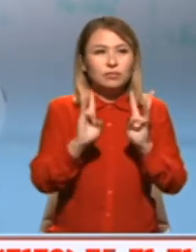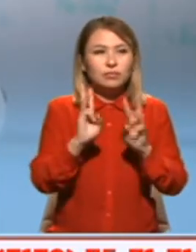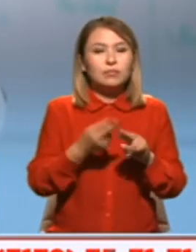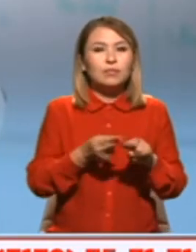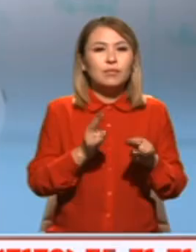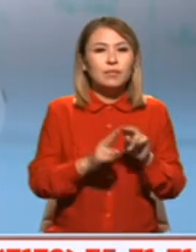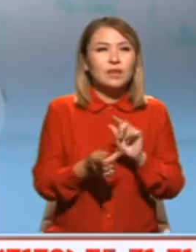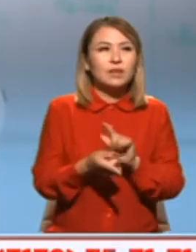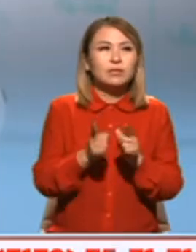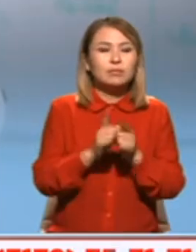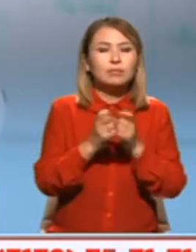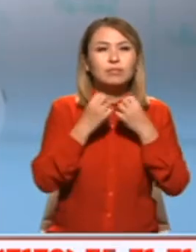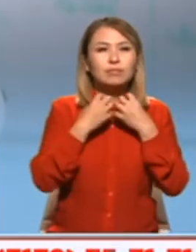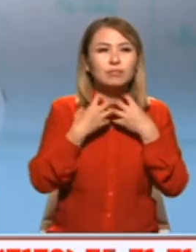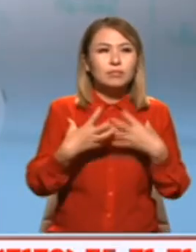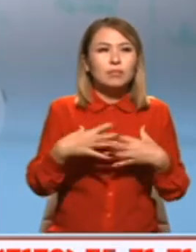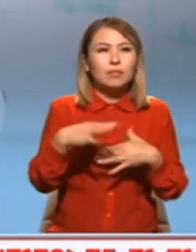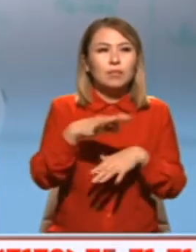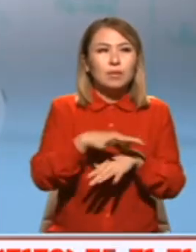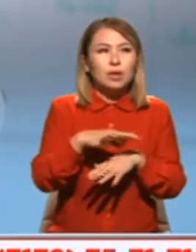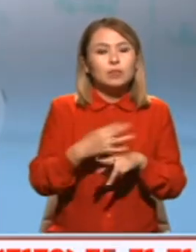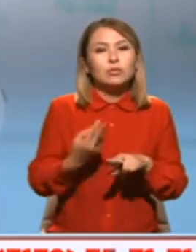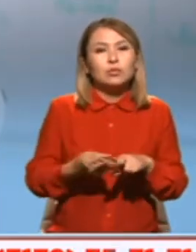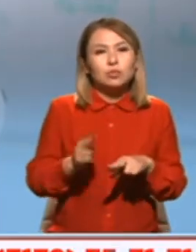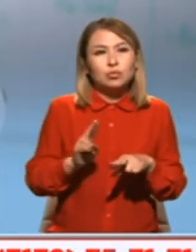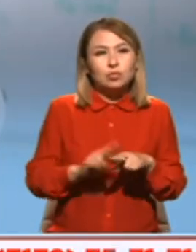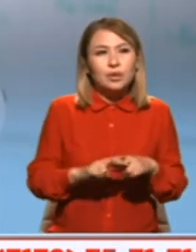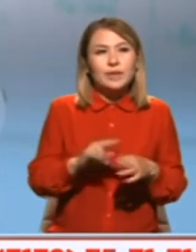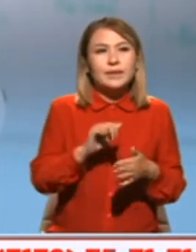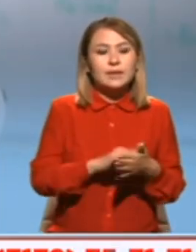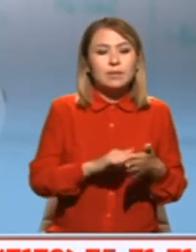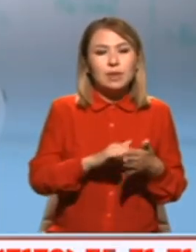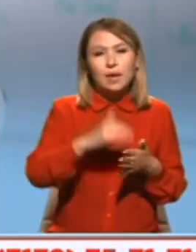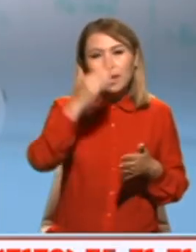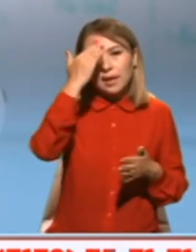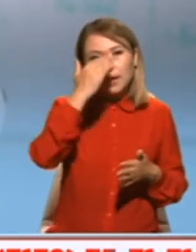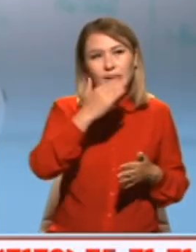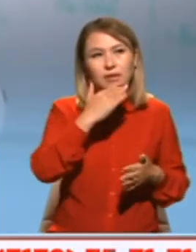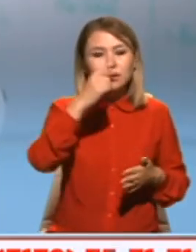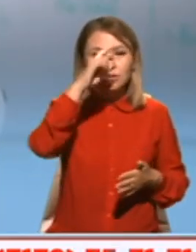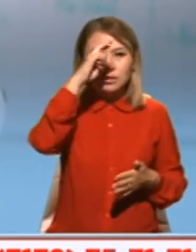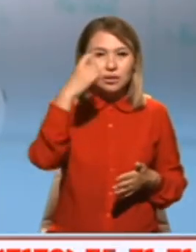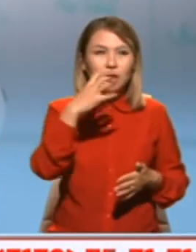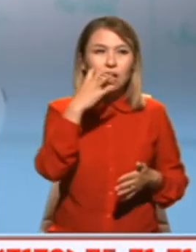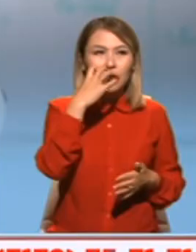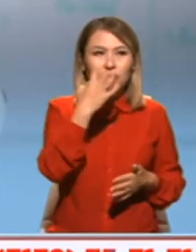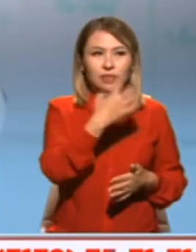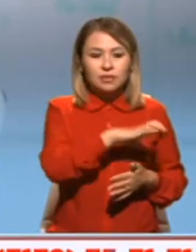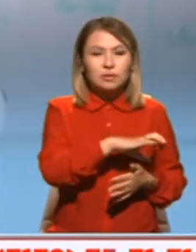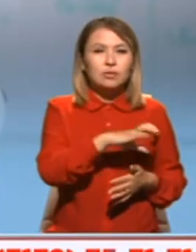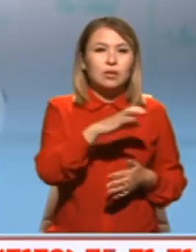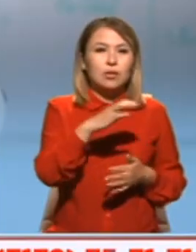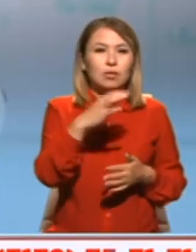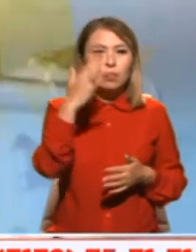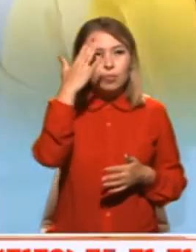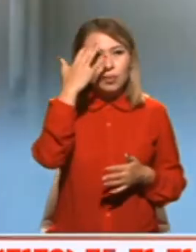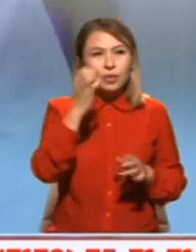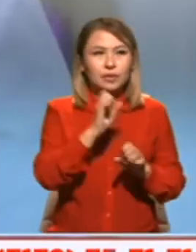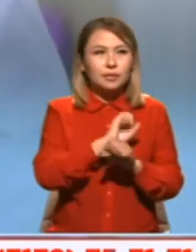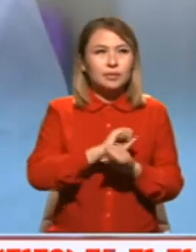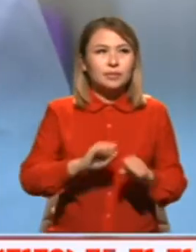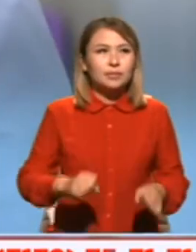кейін қатерлі ісік ауруларын тудыруы мүмкін. Сол себепті мамандар жазды күні ыстық шай мен ыстық суға әуес болмауға кеңес